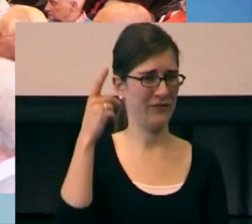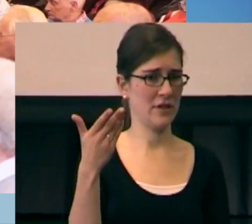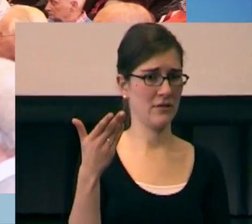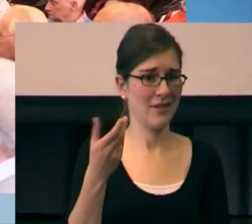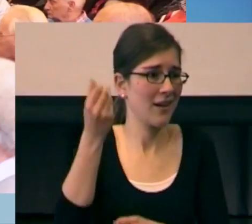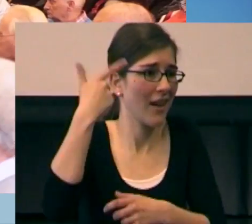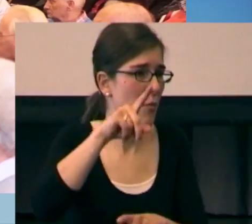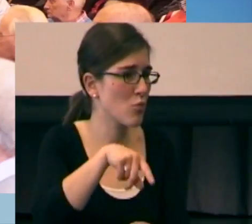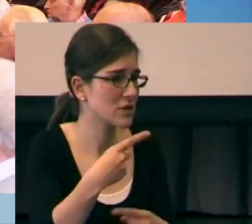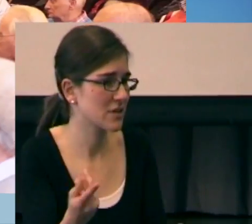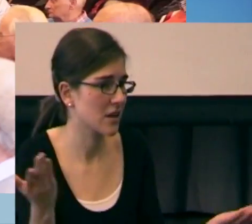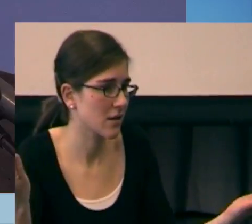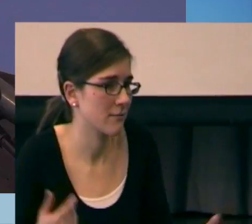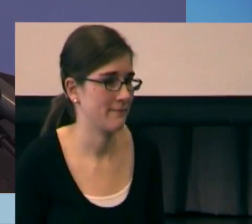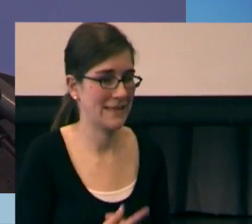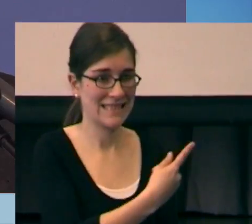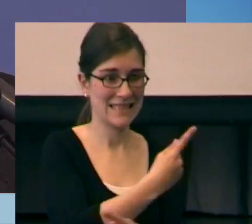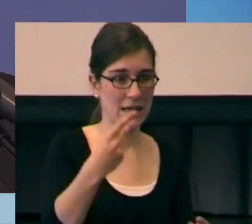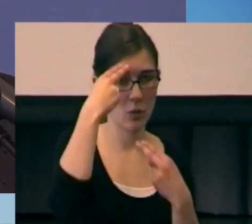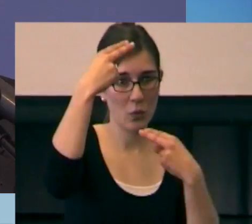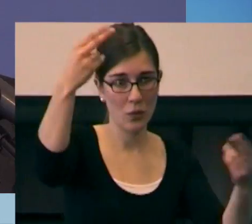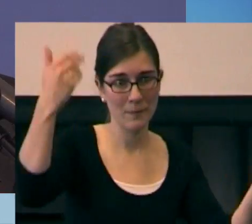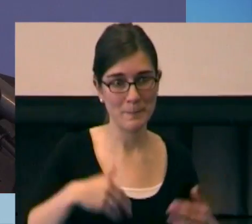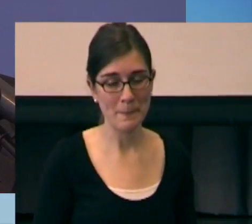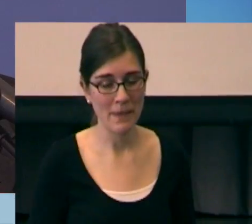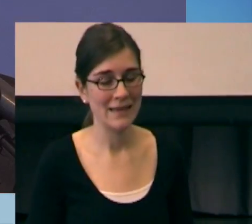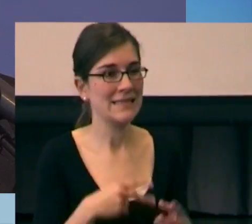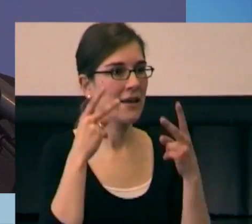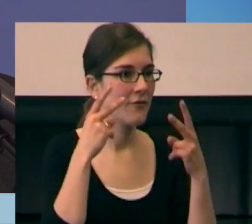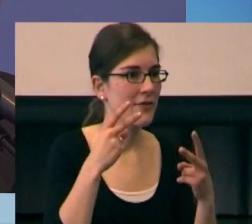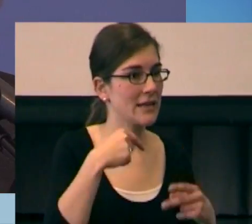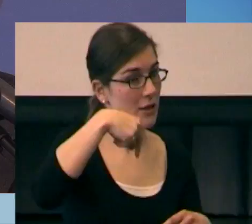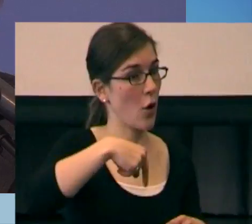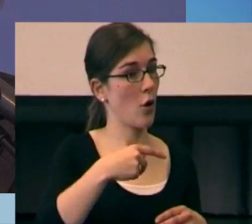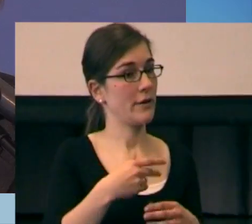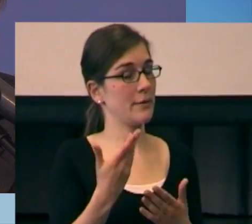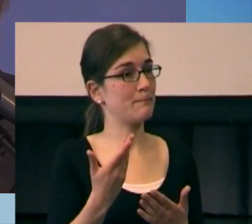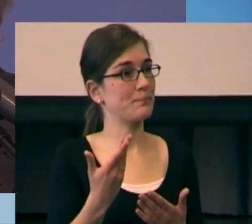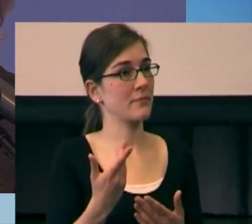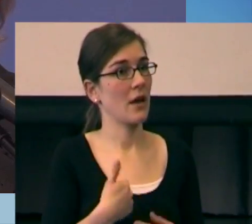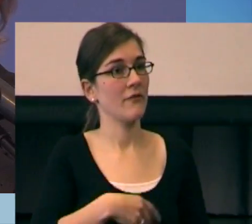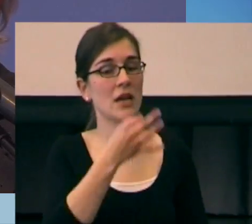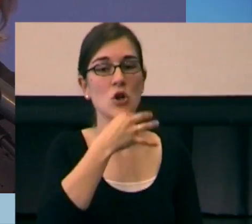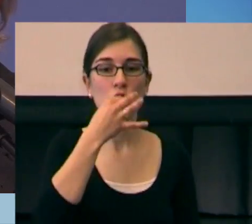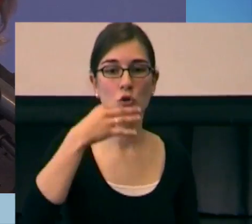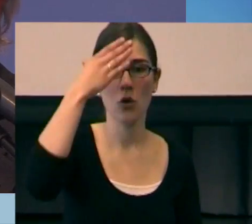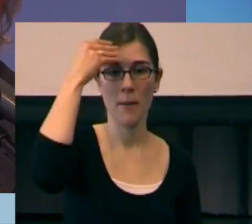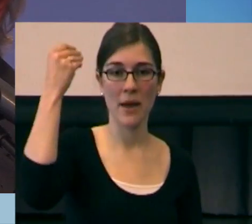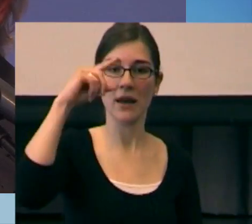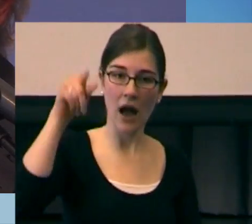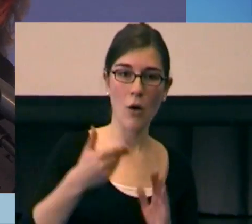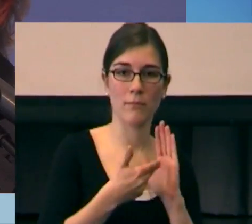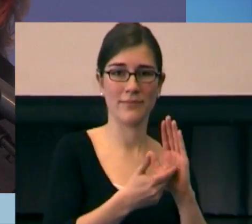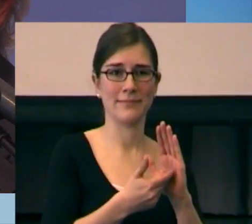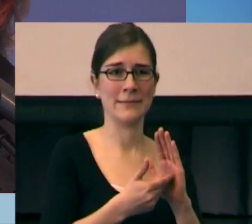müssen das auch nicht machen. Ganz wichtig ist es heutzutage, dass wir junge Männer dazu anregen, diese Maßnahmen